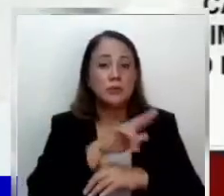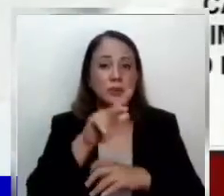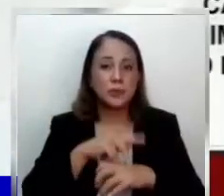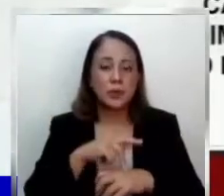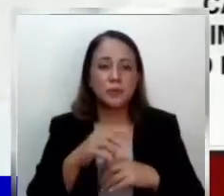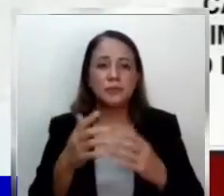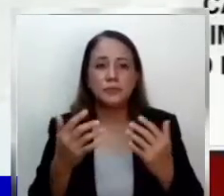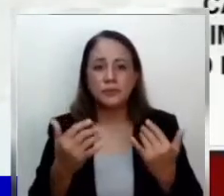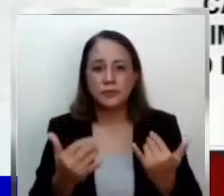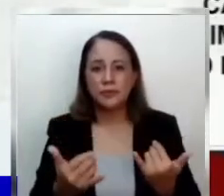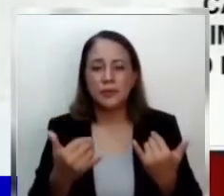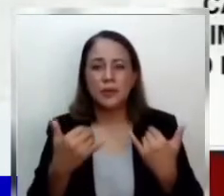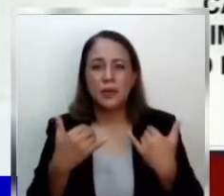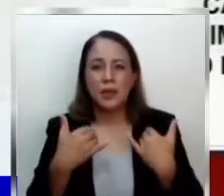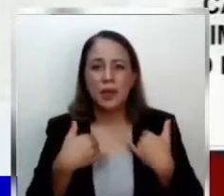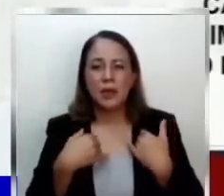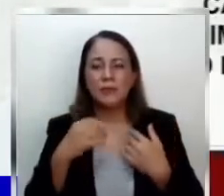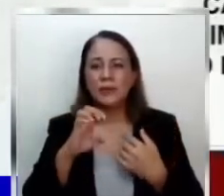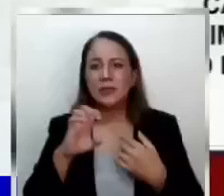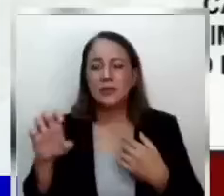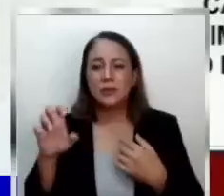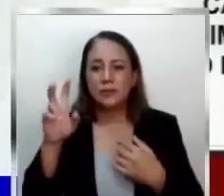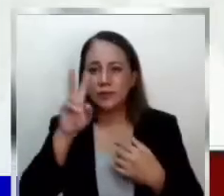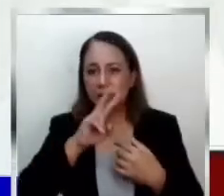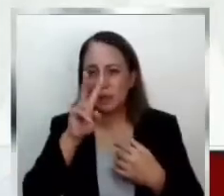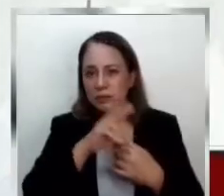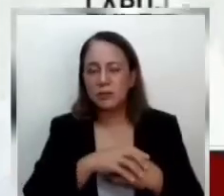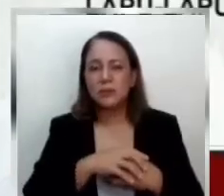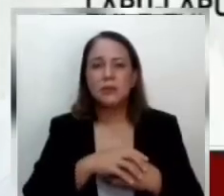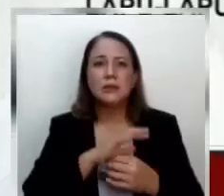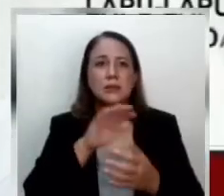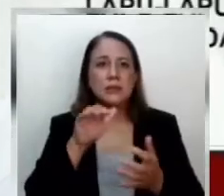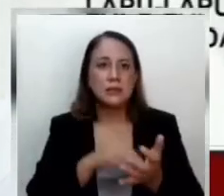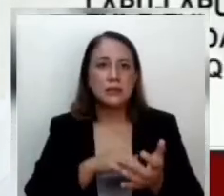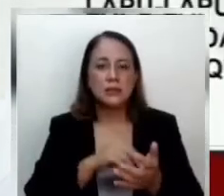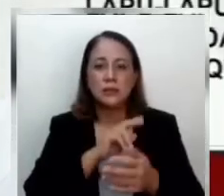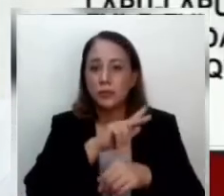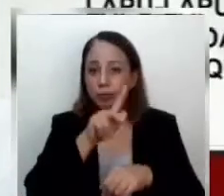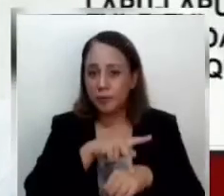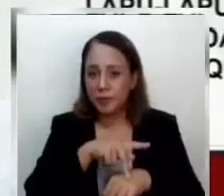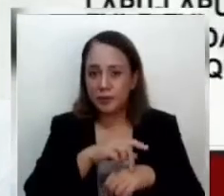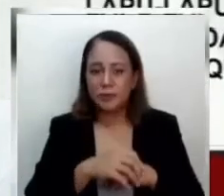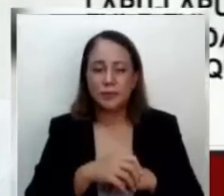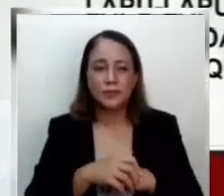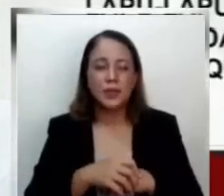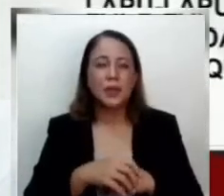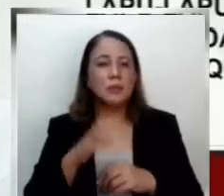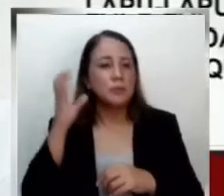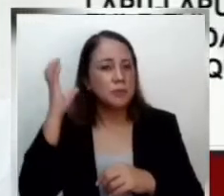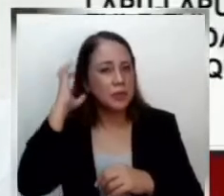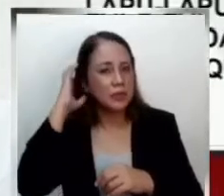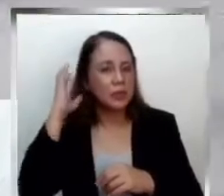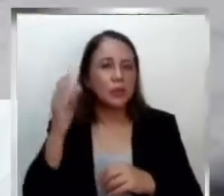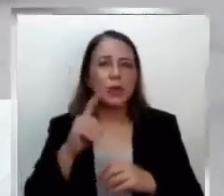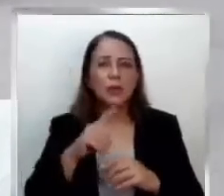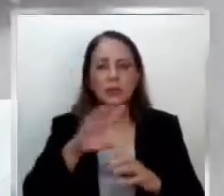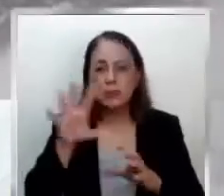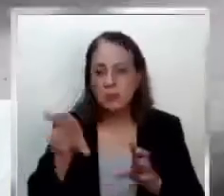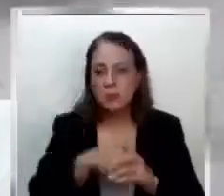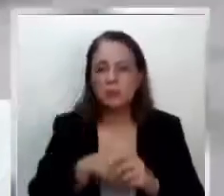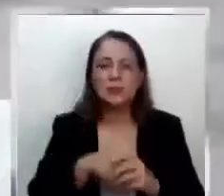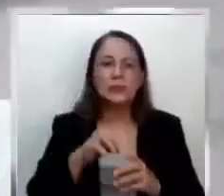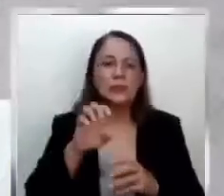po sa lugar ng Eastern Visayas, Central Philippines, Mindanao at kasama na po yung Eastern Luzon.